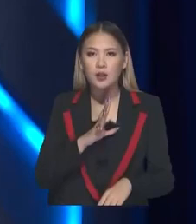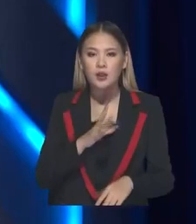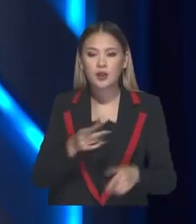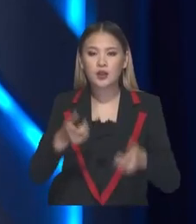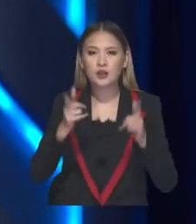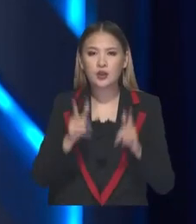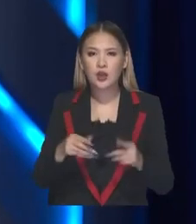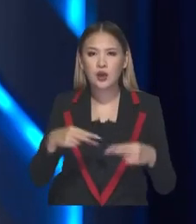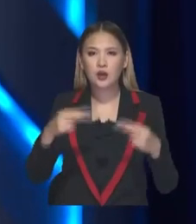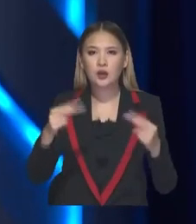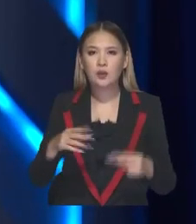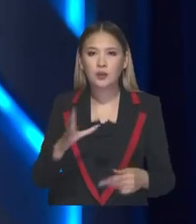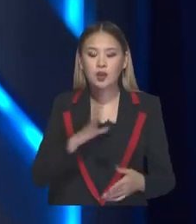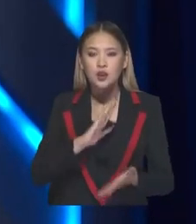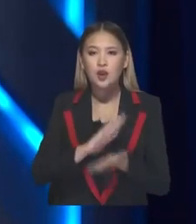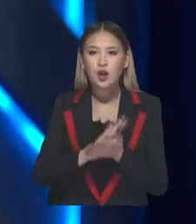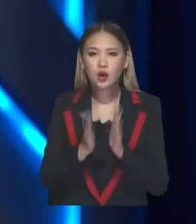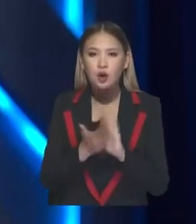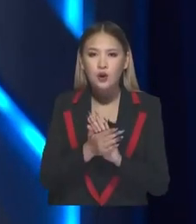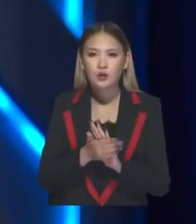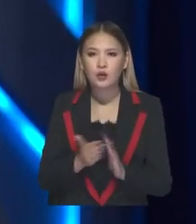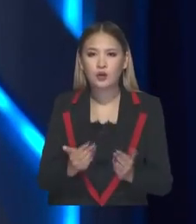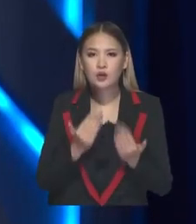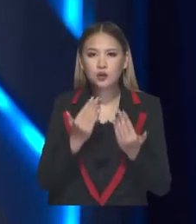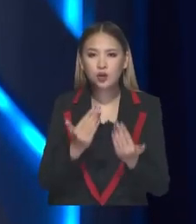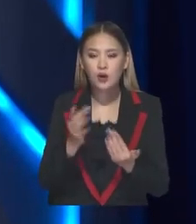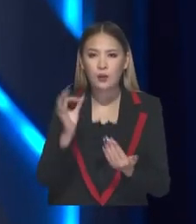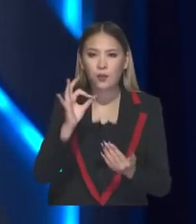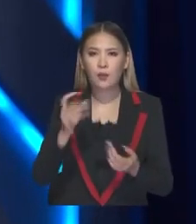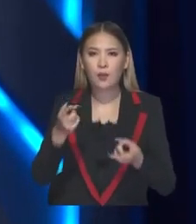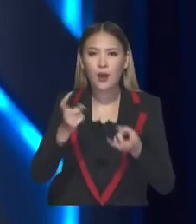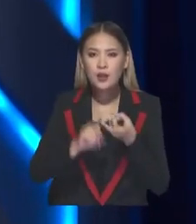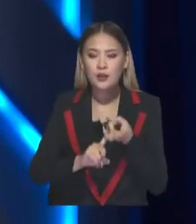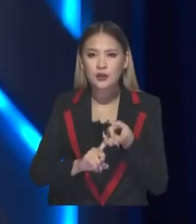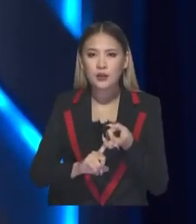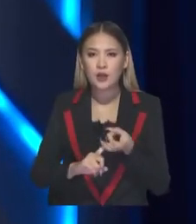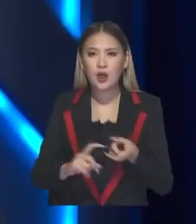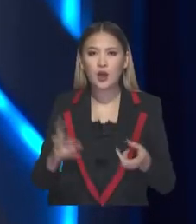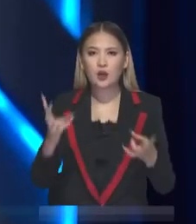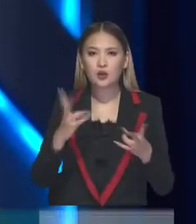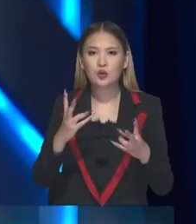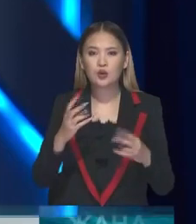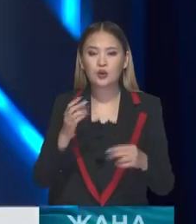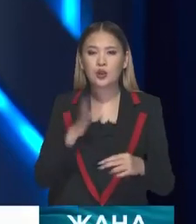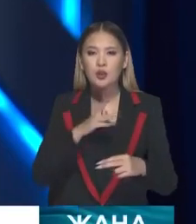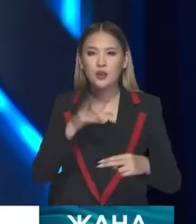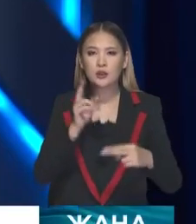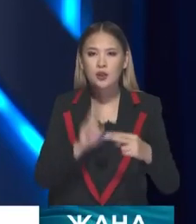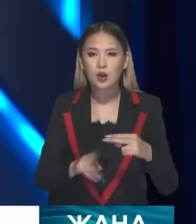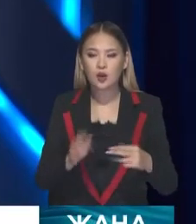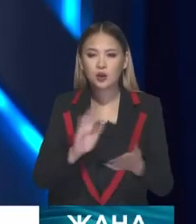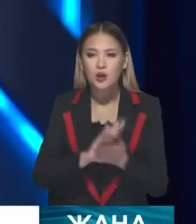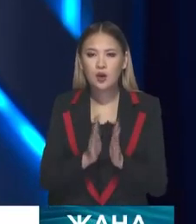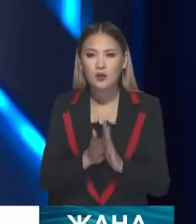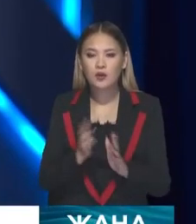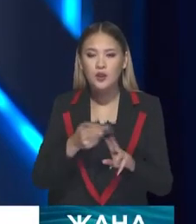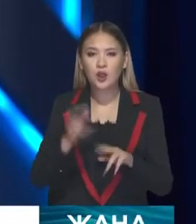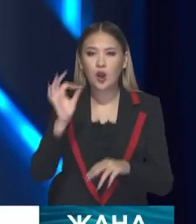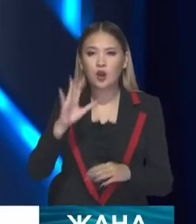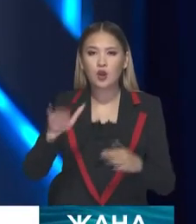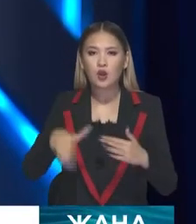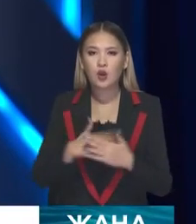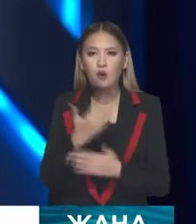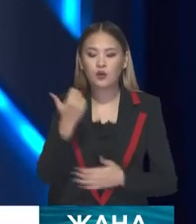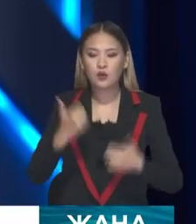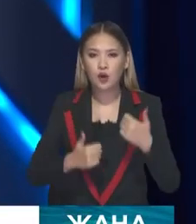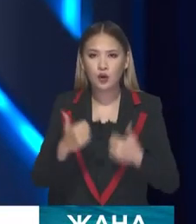шартқа отырған, олар договорлық обязательствосын орындамауына байланысты келісім шартты бұзуға мәжбүр болыпты. Енді қазіргі уақытта жаңа конкурс